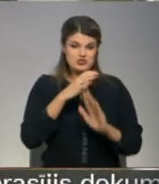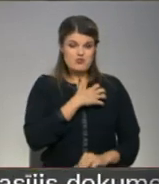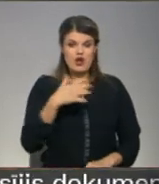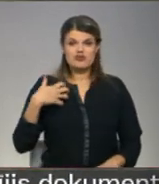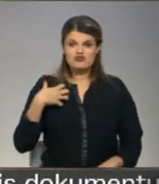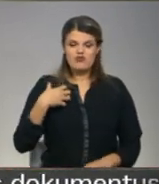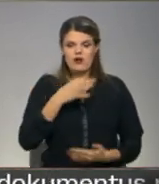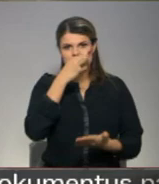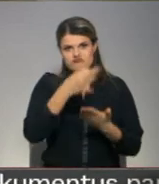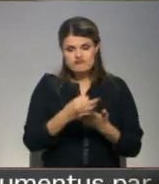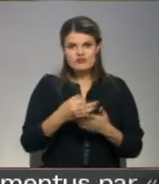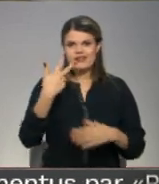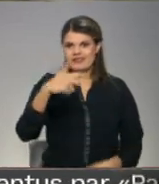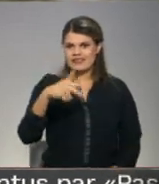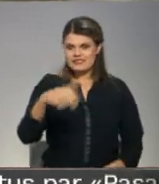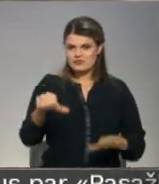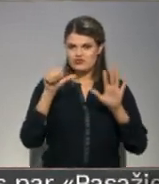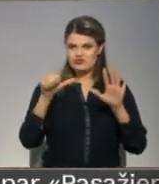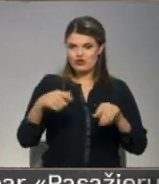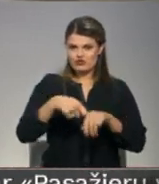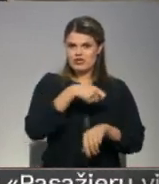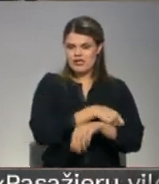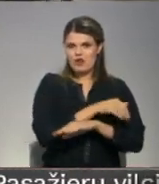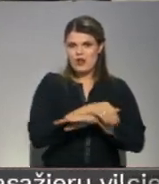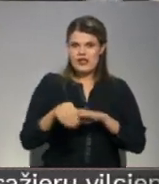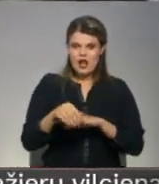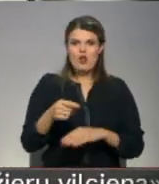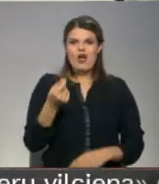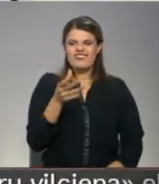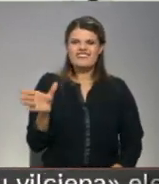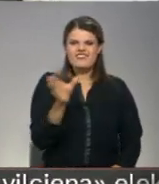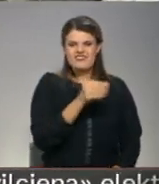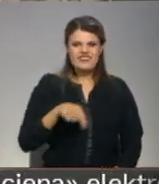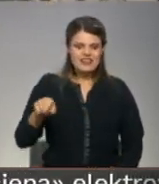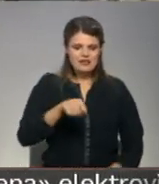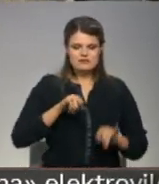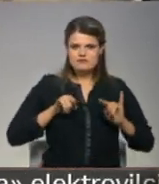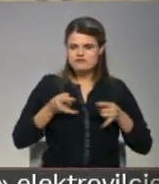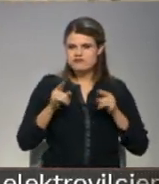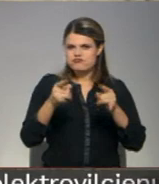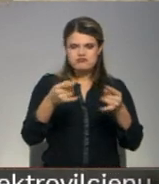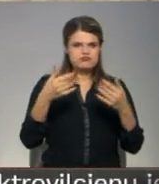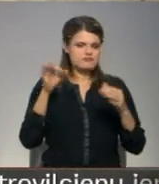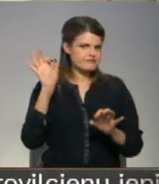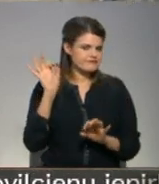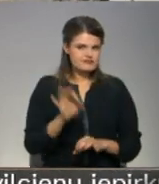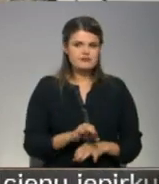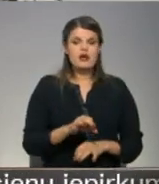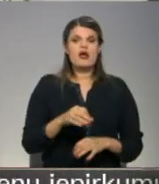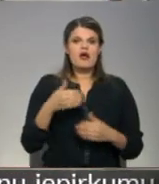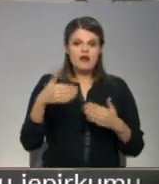pašvaldības pārziņā ir gandrīz 36 km ielu un gandrīz visas tās klāj neskaitāmas bedras un bedrītes.